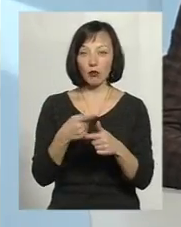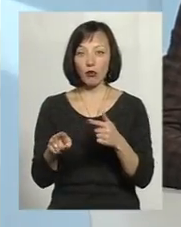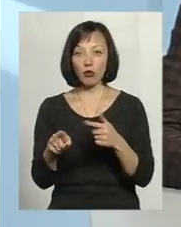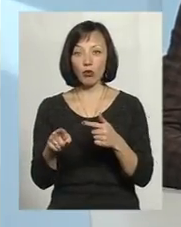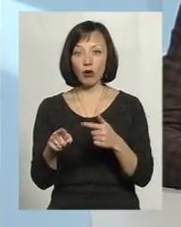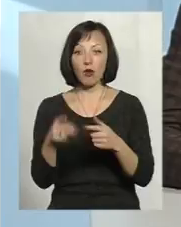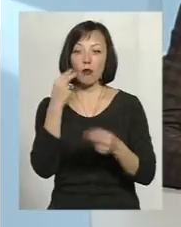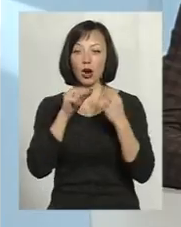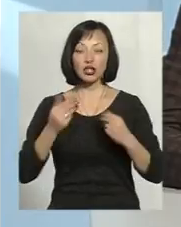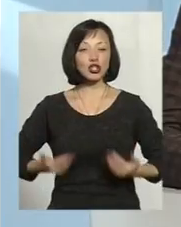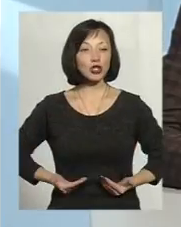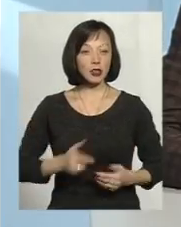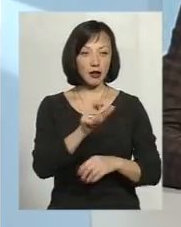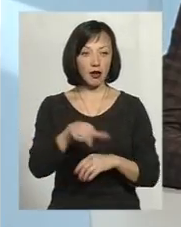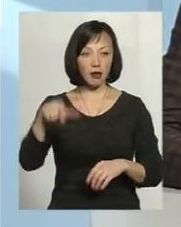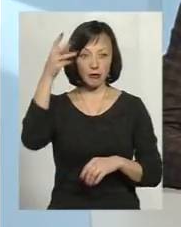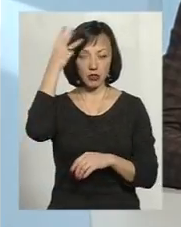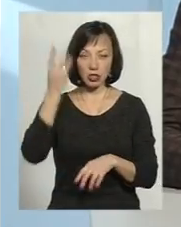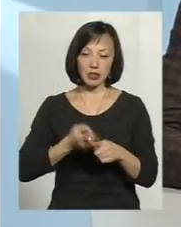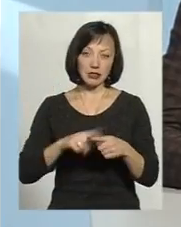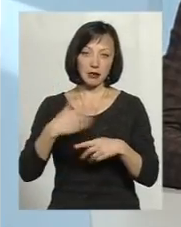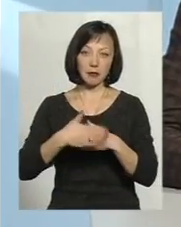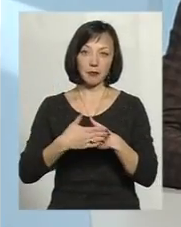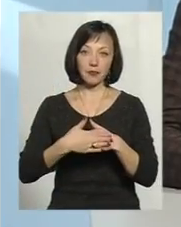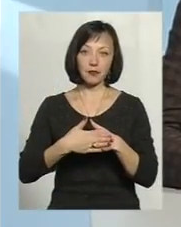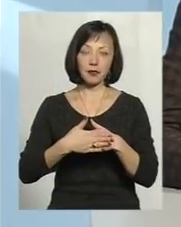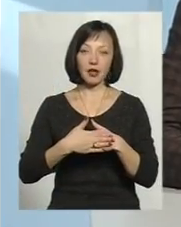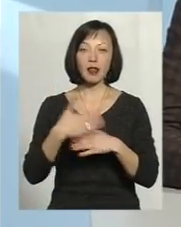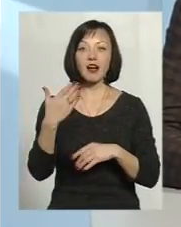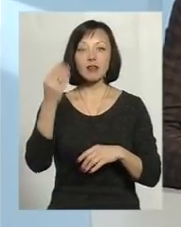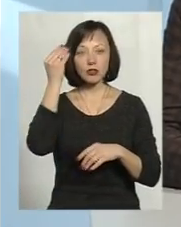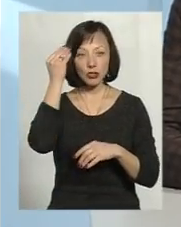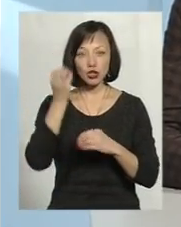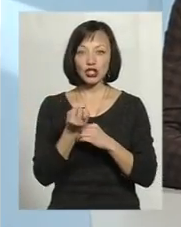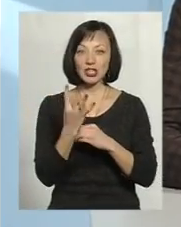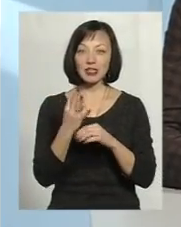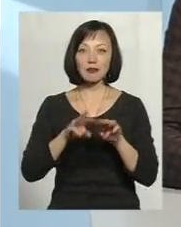на покращення життя хмельничан. Це приблизно станом на сьогодні